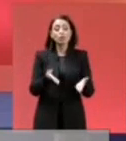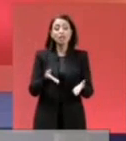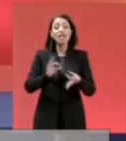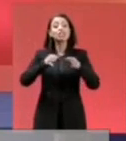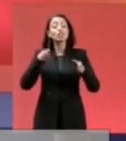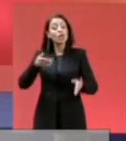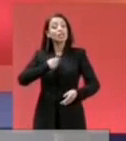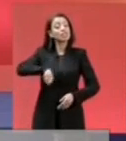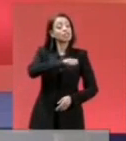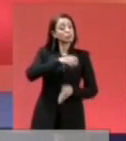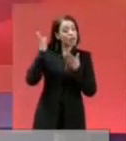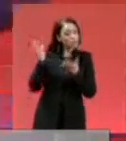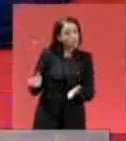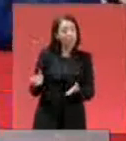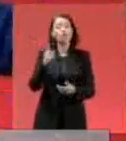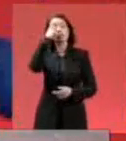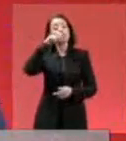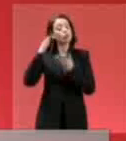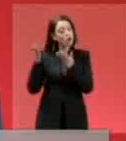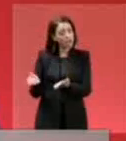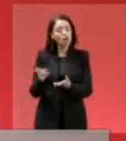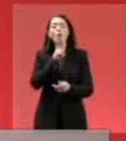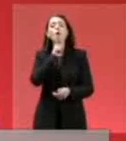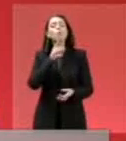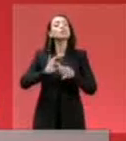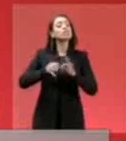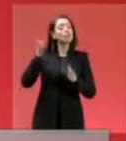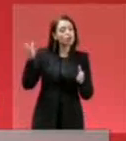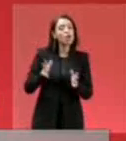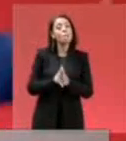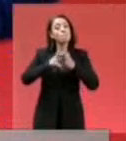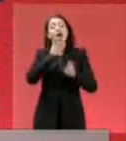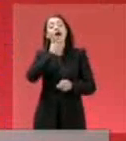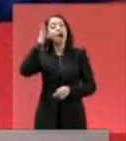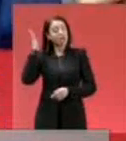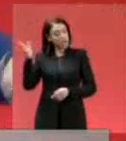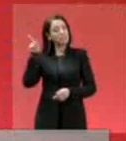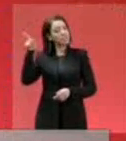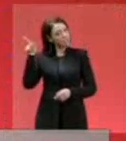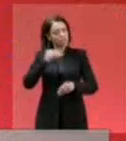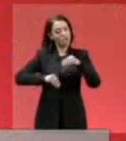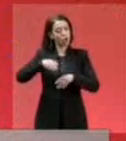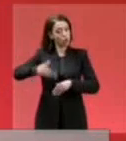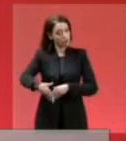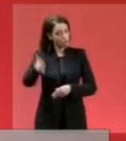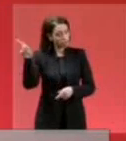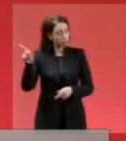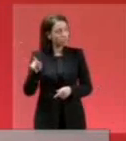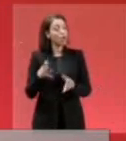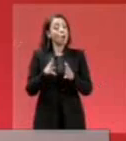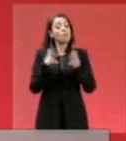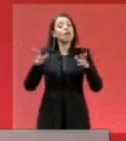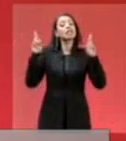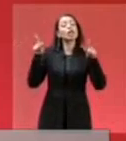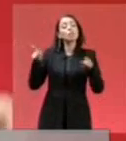της Ισπανίας, όπως και η συμβολή της Πορτογαλίας, όπως και η συμβολή της Μεγάλης Βρετανίας, που και εκεί θα γίνουν εκλογές. Και είναι οι μεγάλες